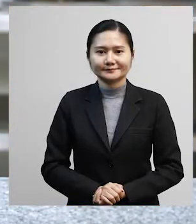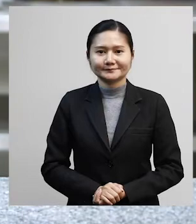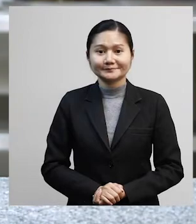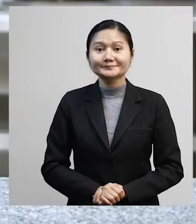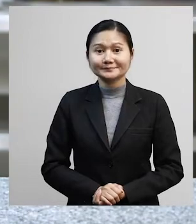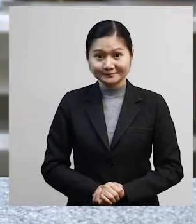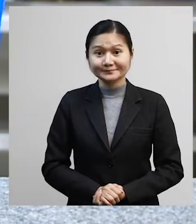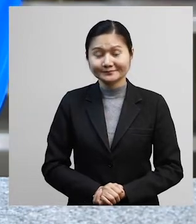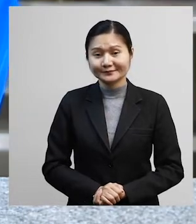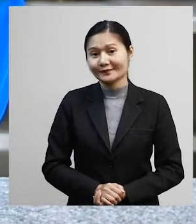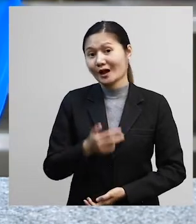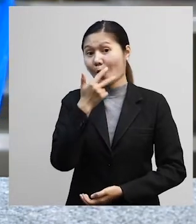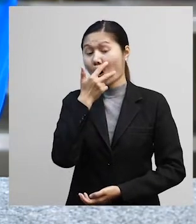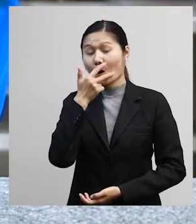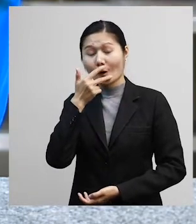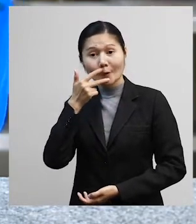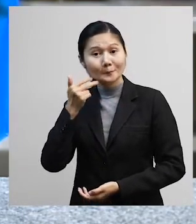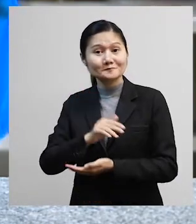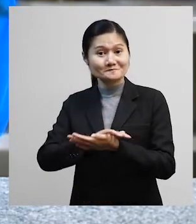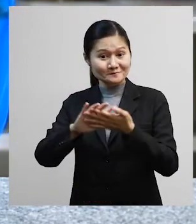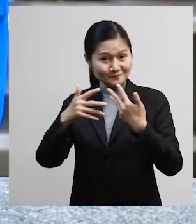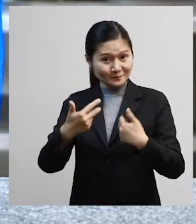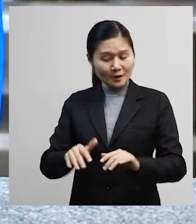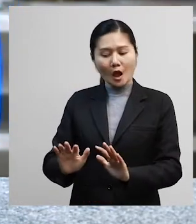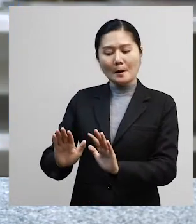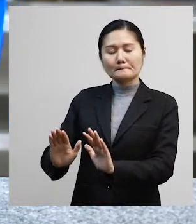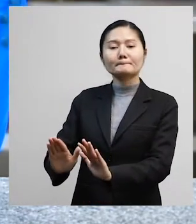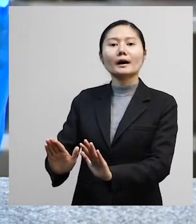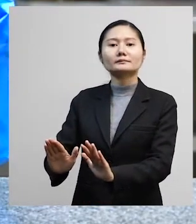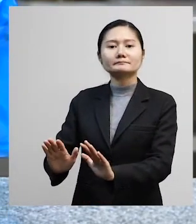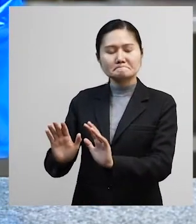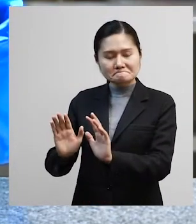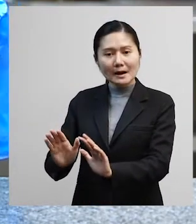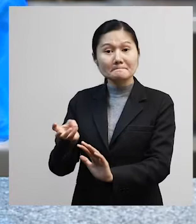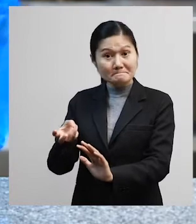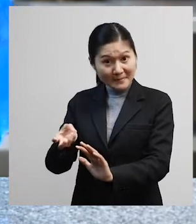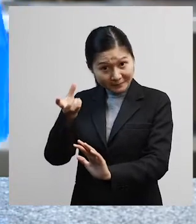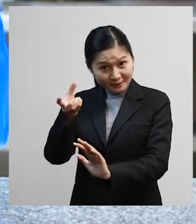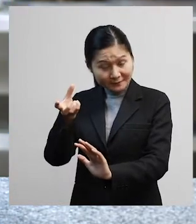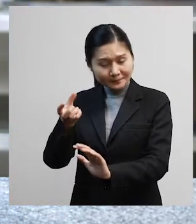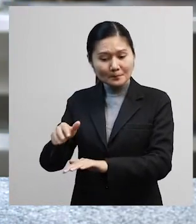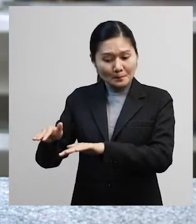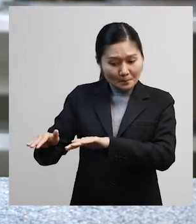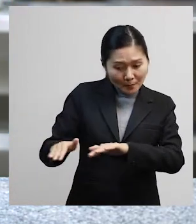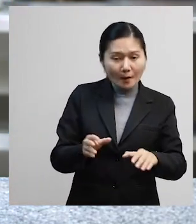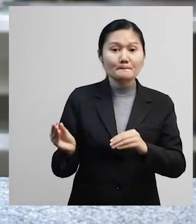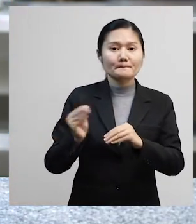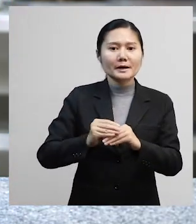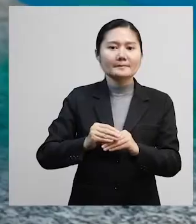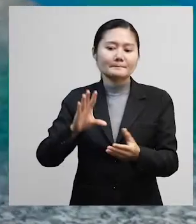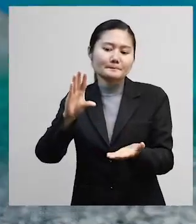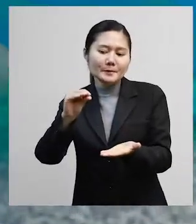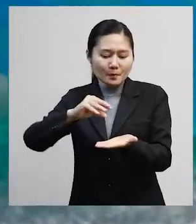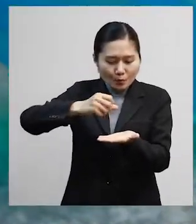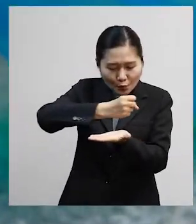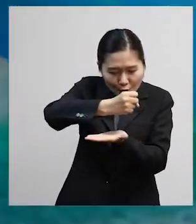ตอนนี้ขนมของเราสุกแล้วนะคะเราผักให้เย็นตัวลงแล้วนะคะเราก็พร้อมที่จะมาใส่ไส้ได้ละค่ะวันนี้เรา